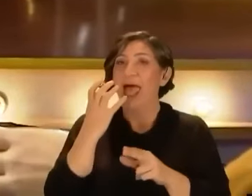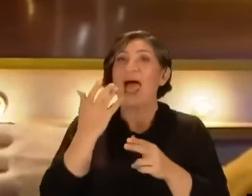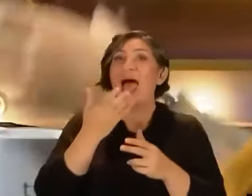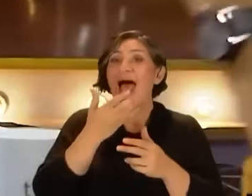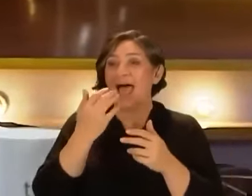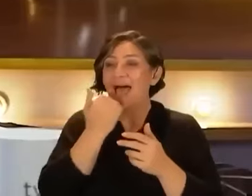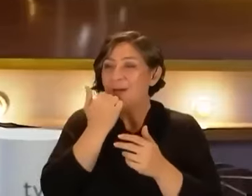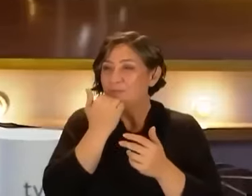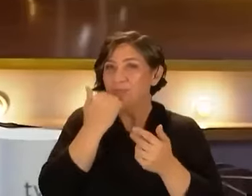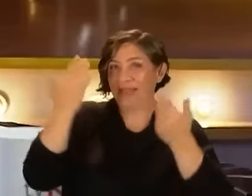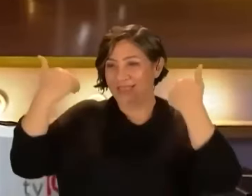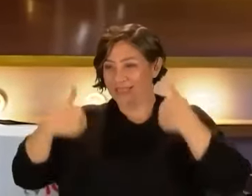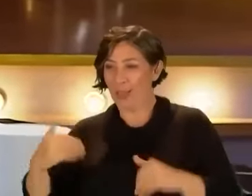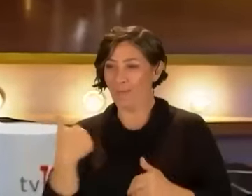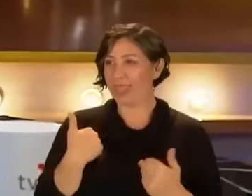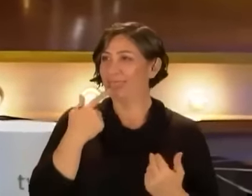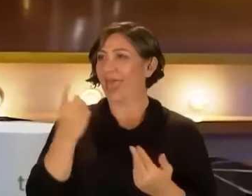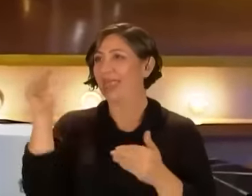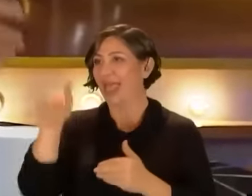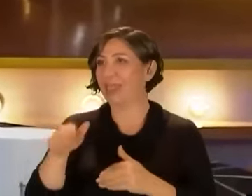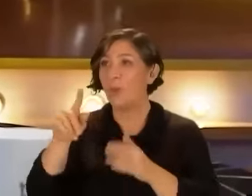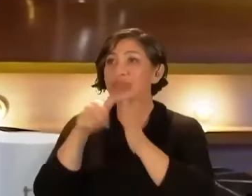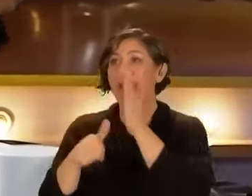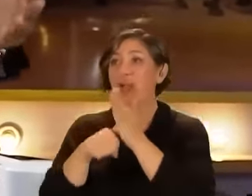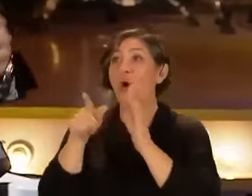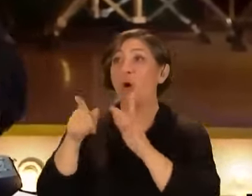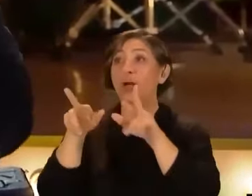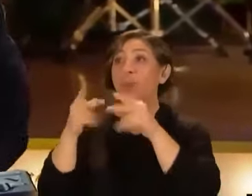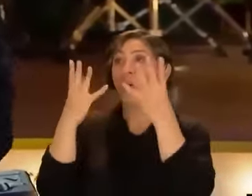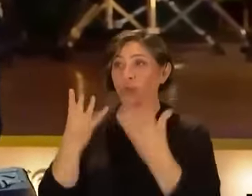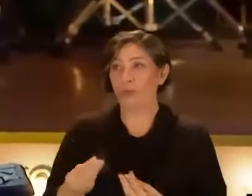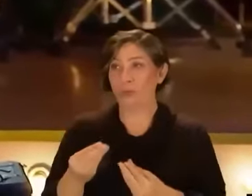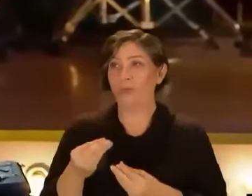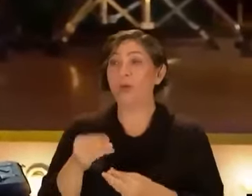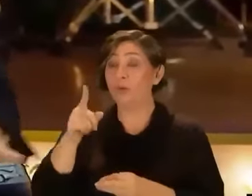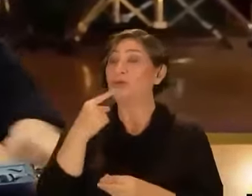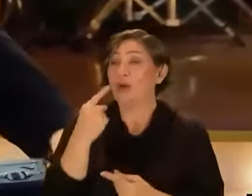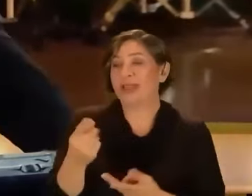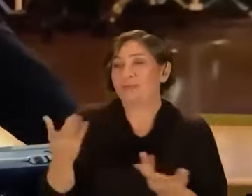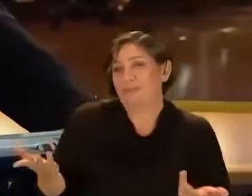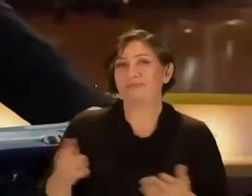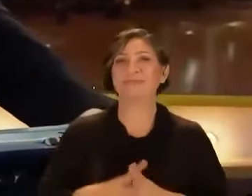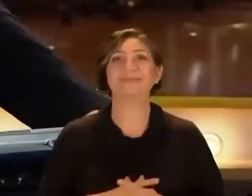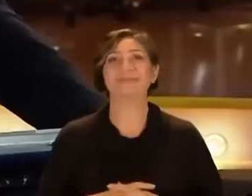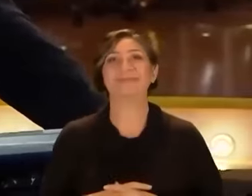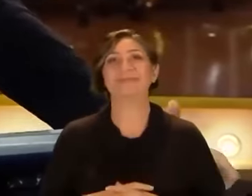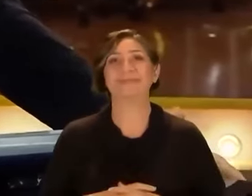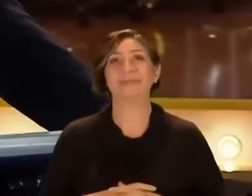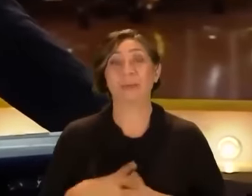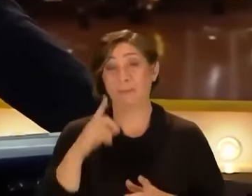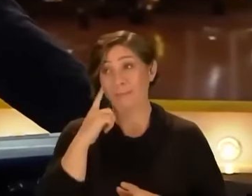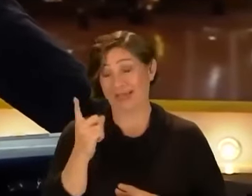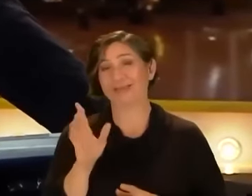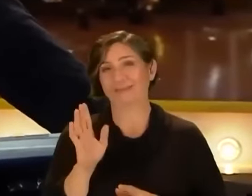erotik yıldızı benim diye geldim o tarihte. Ve öyle de oldum yani. Ve bunu söyledim de. Evet. He.